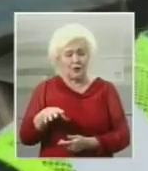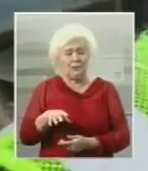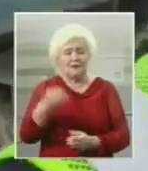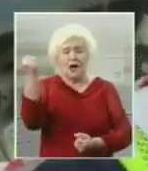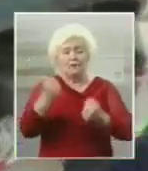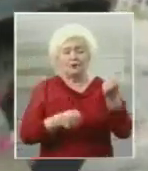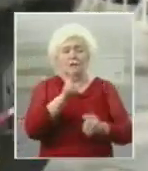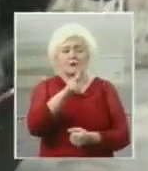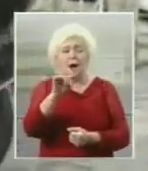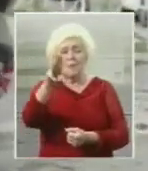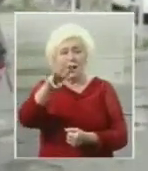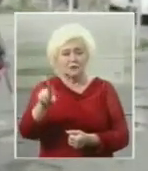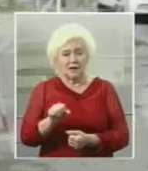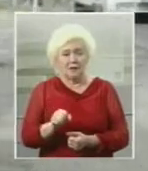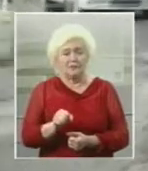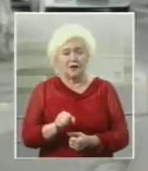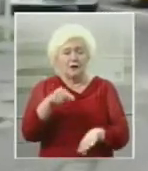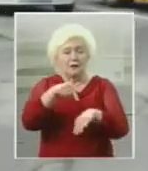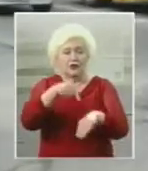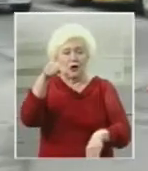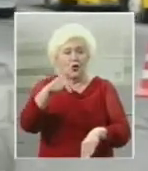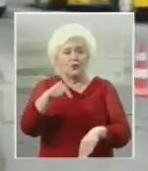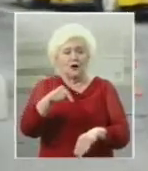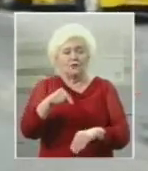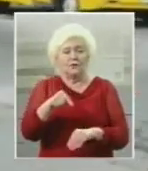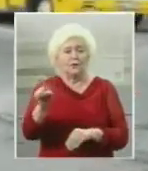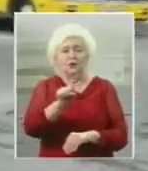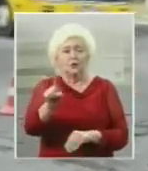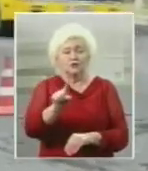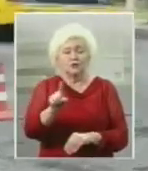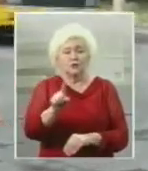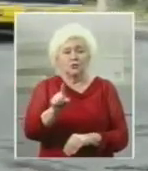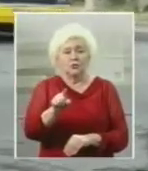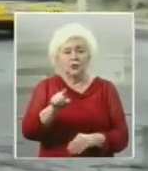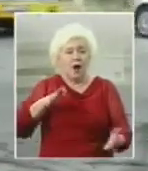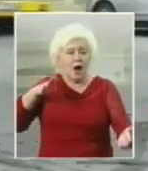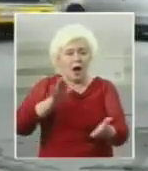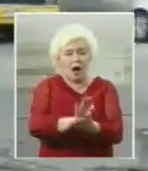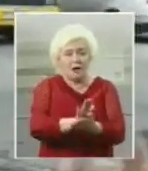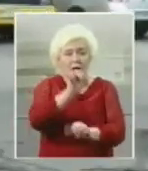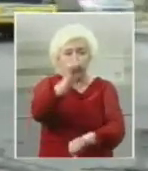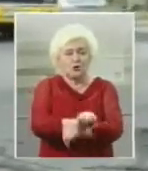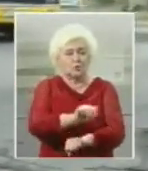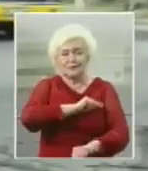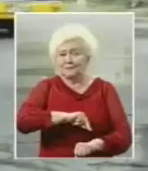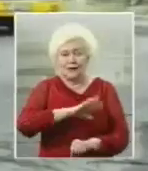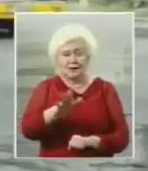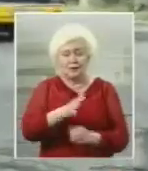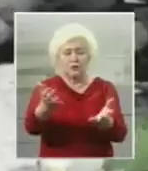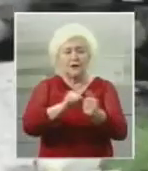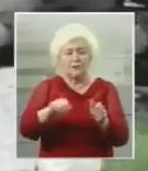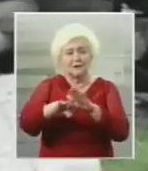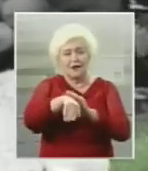Водій КАМАЗа зреагував, що його гальма не працює, та прийняв